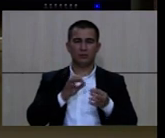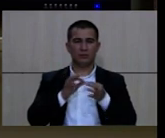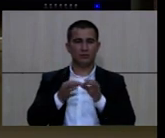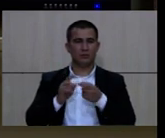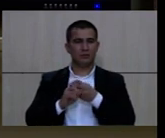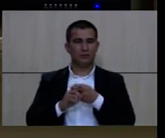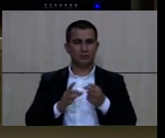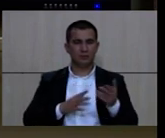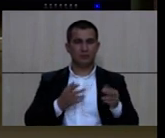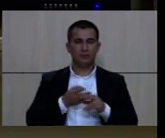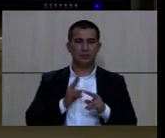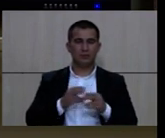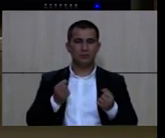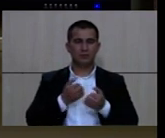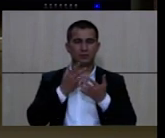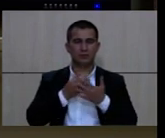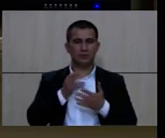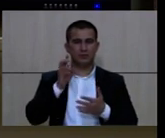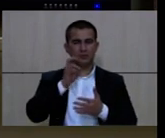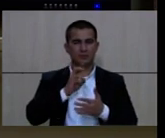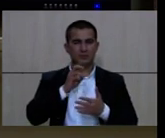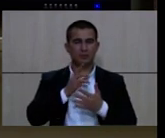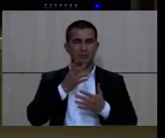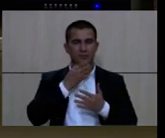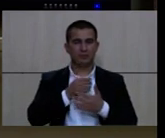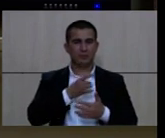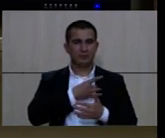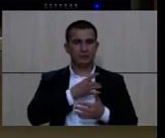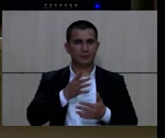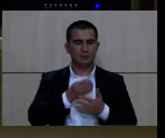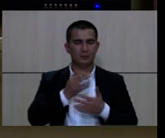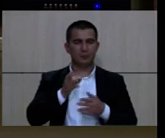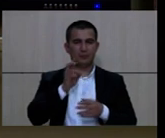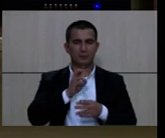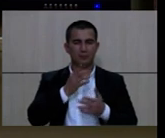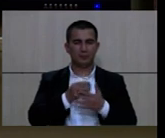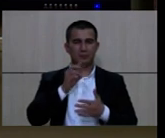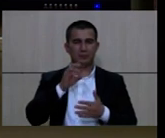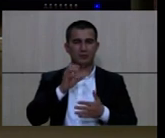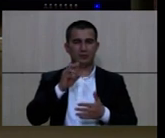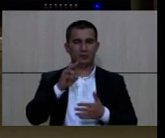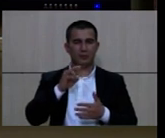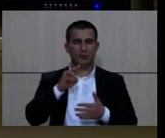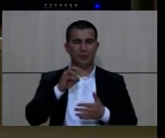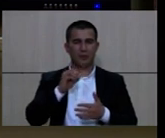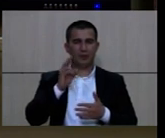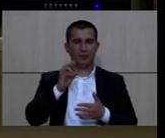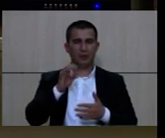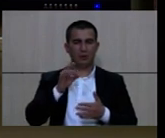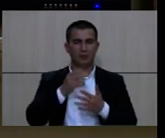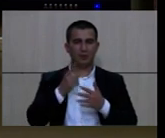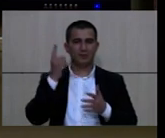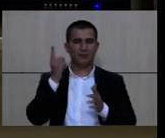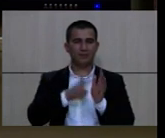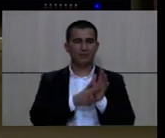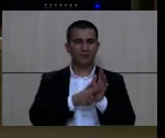bo'lsak, biz yorug'likning oq rangdan yetti xil rangga ajralishini, ya'ni yorug'lik spektrini bilamiz. Yorug'lik spektri bu yetti